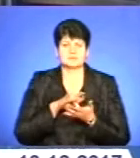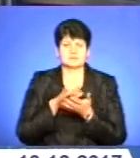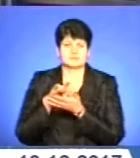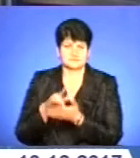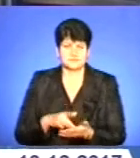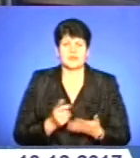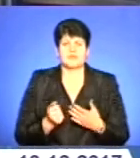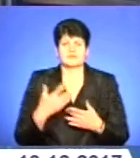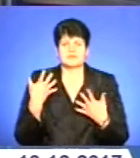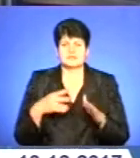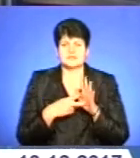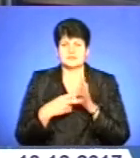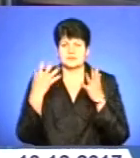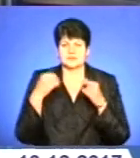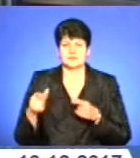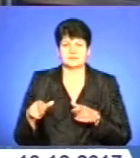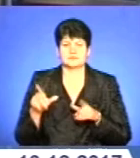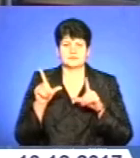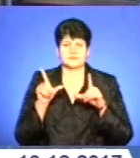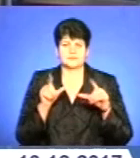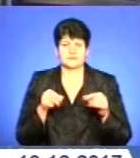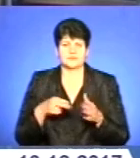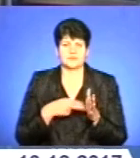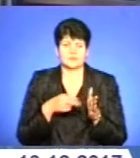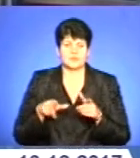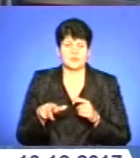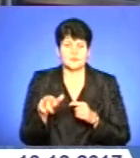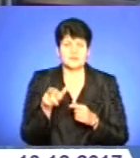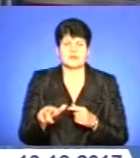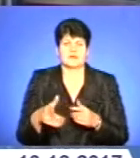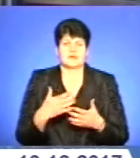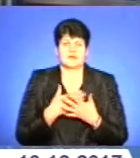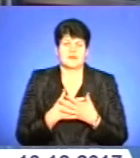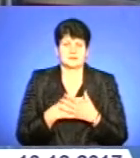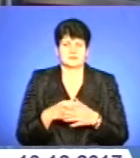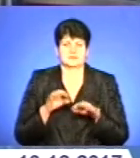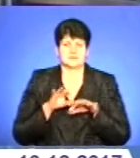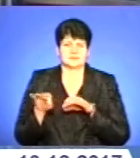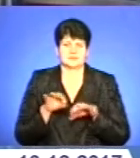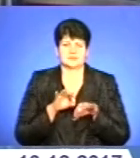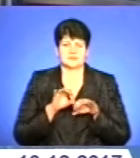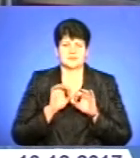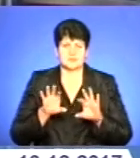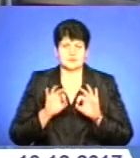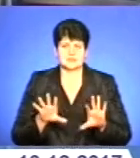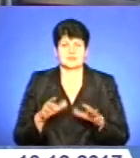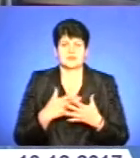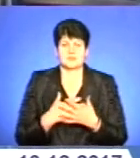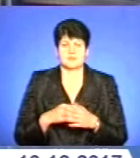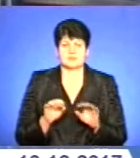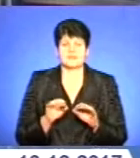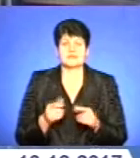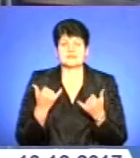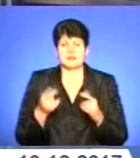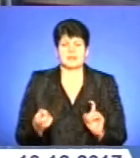Вони в дорозі вже сьомий день. Акцію ініціювали волонтери та громадські діячі для підтримки національної єдності. Наразі до